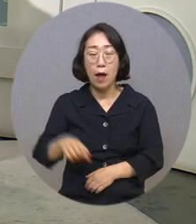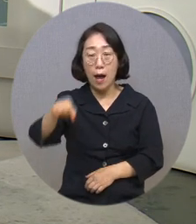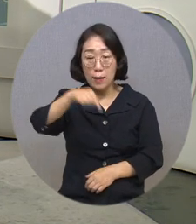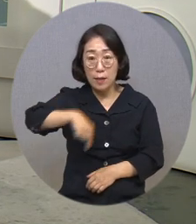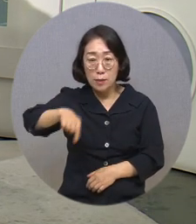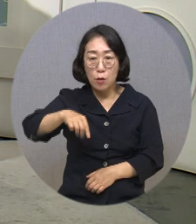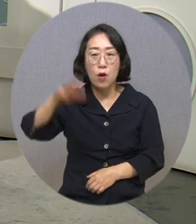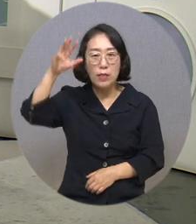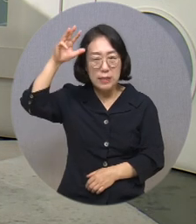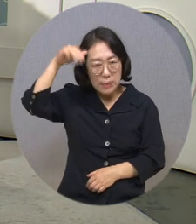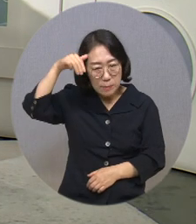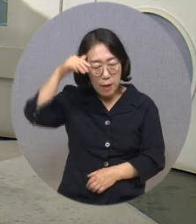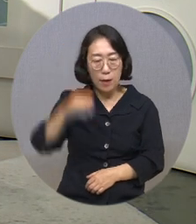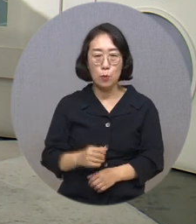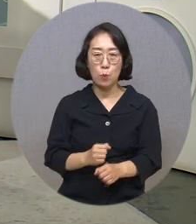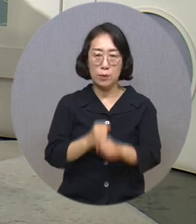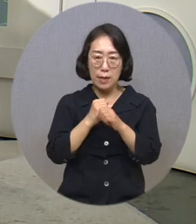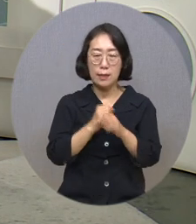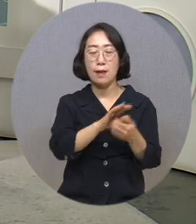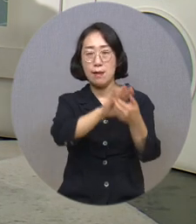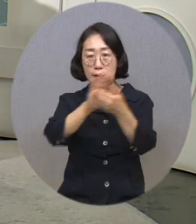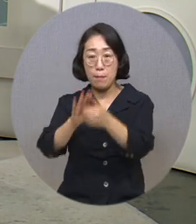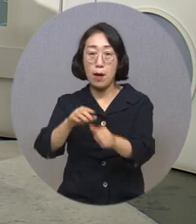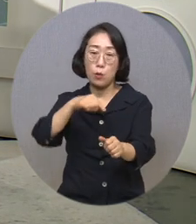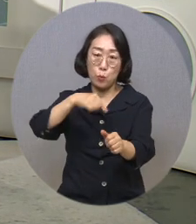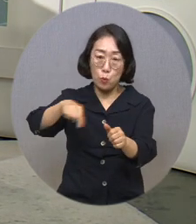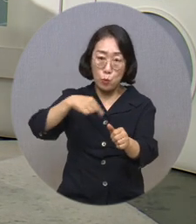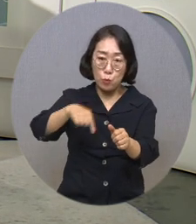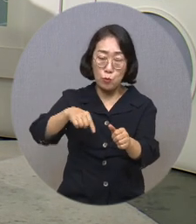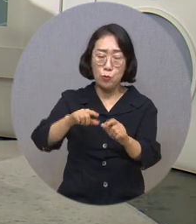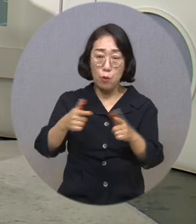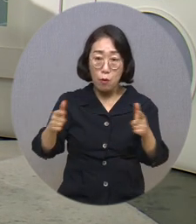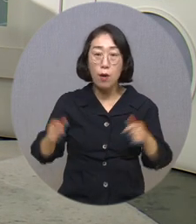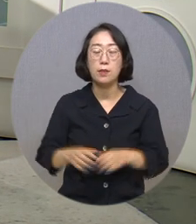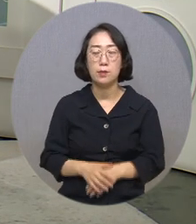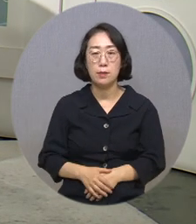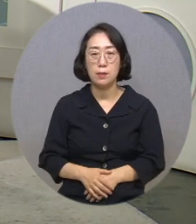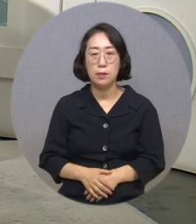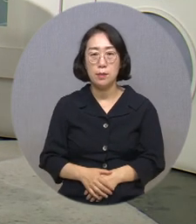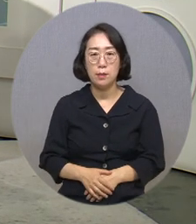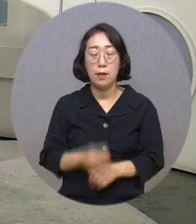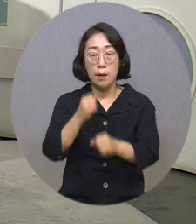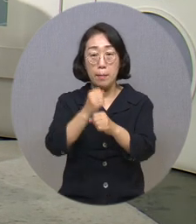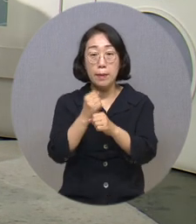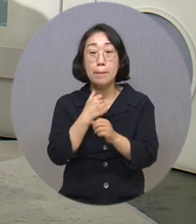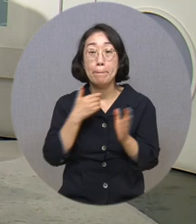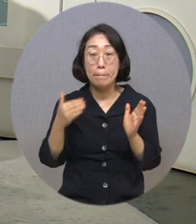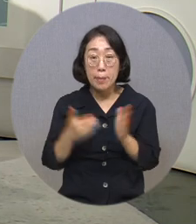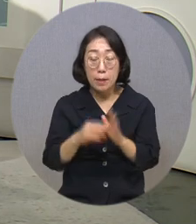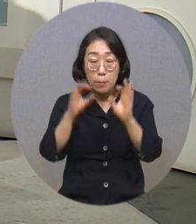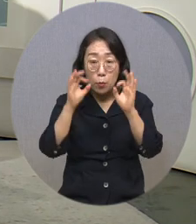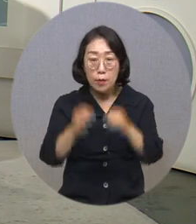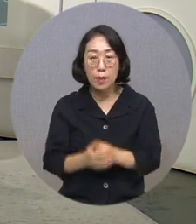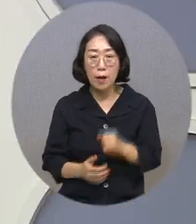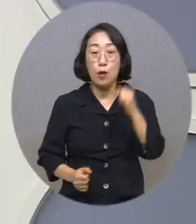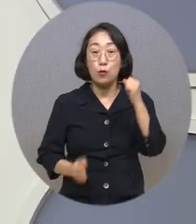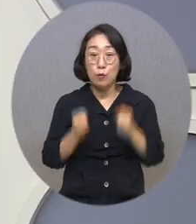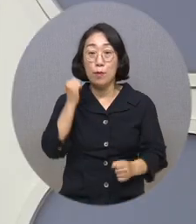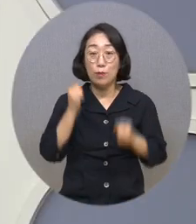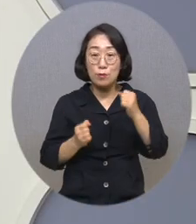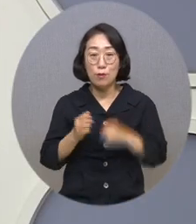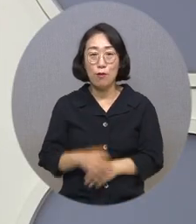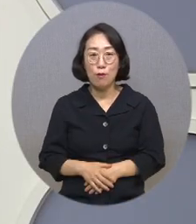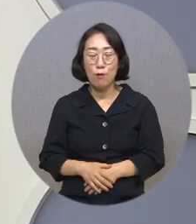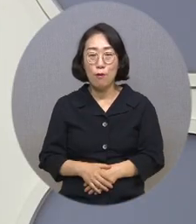치매 첨단 기술 중에서 교육도 받고 저희가 한번 개발해 본 건데요. 막 이렇게 뛰면서